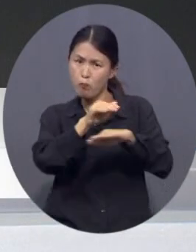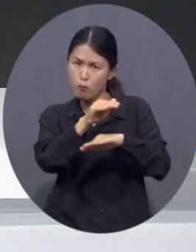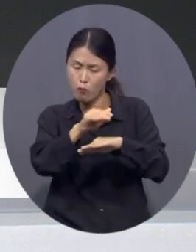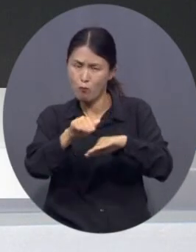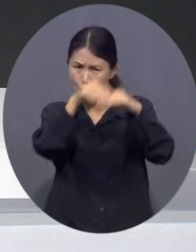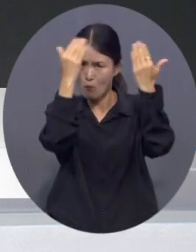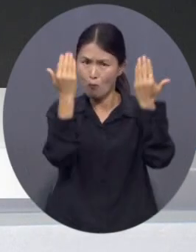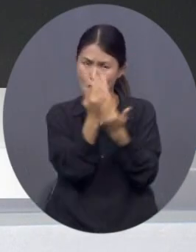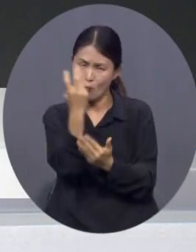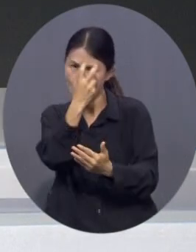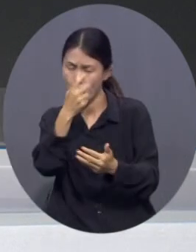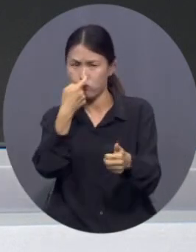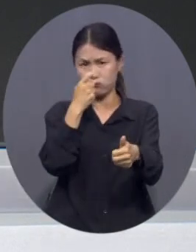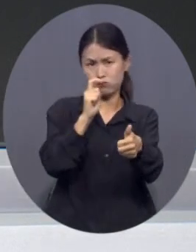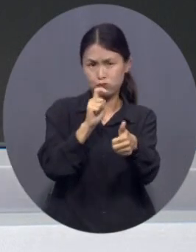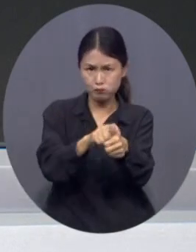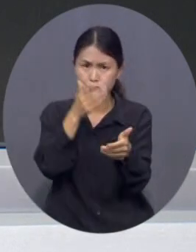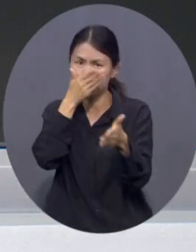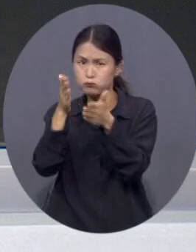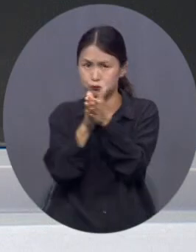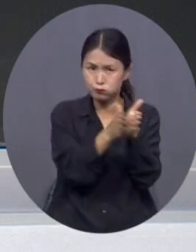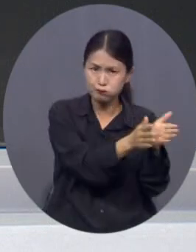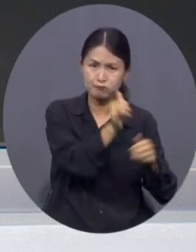무더기로 적발됐습니다. 박주영 기자입니다.